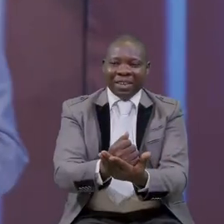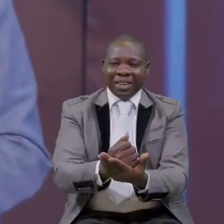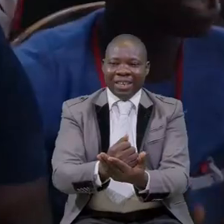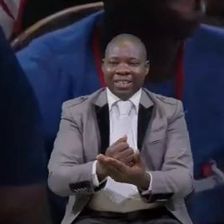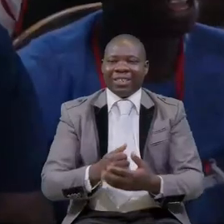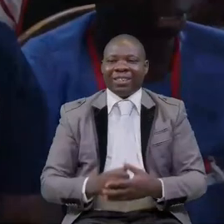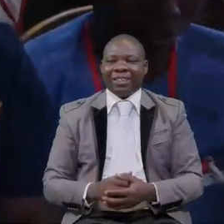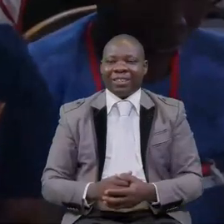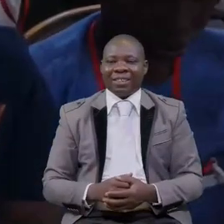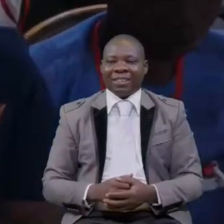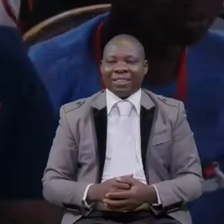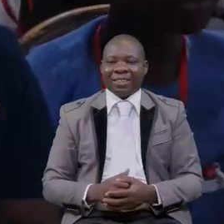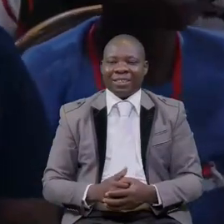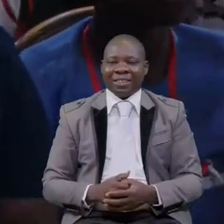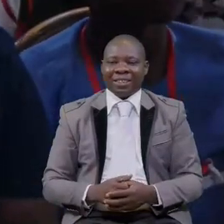Amen!